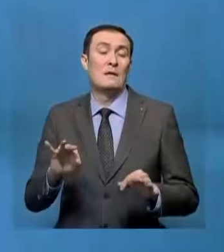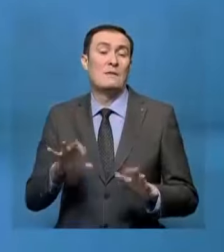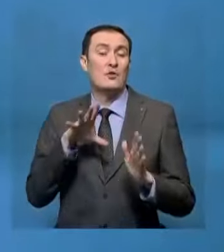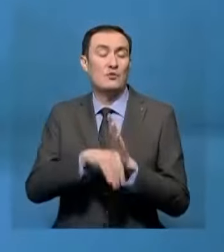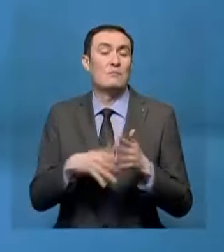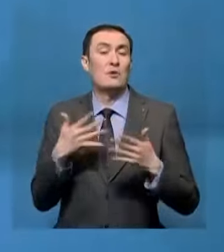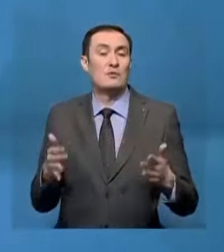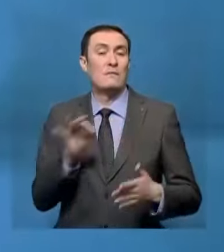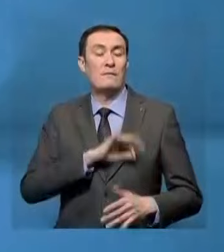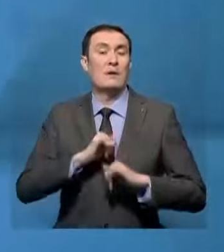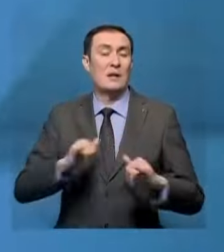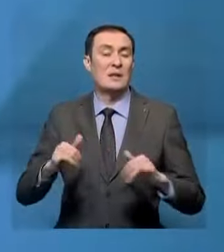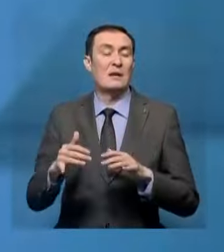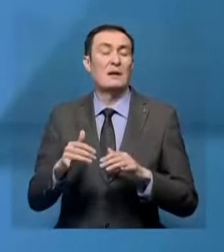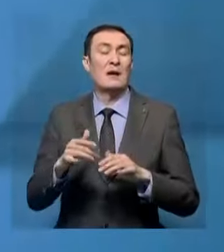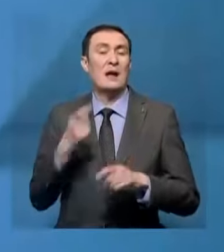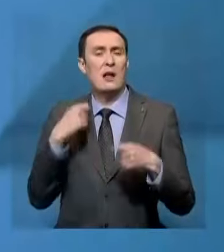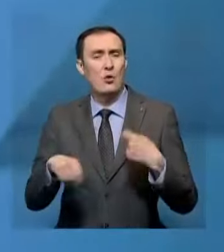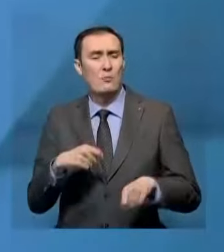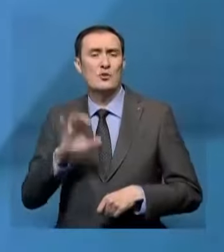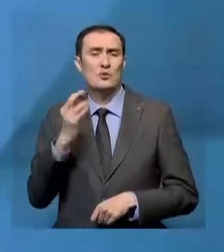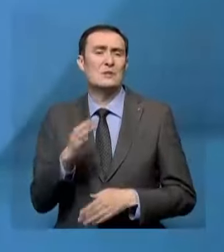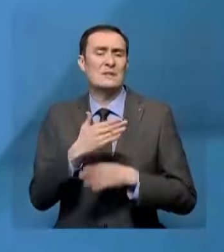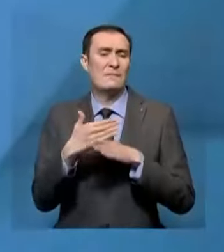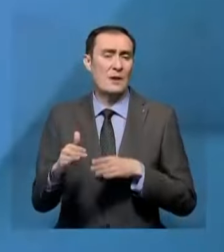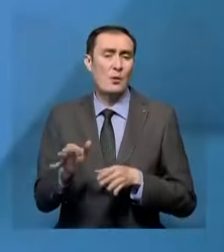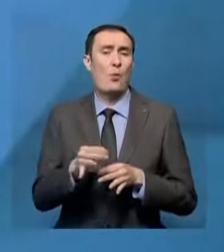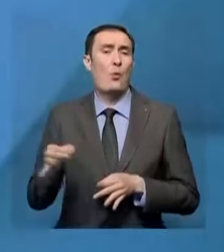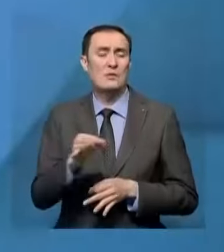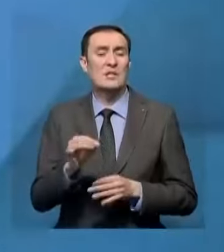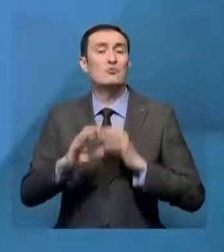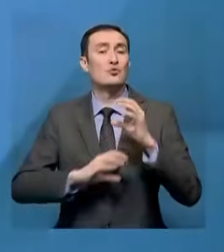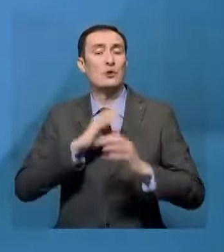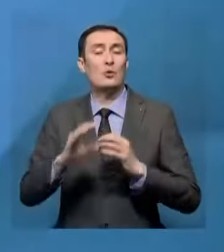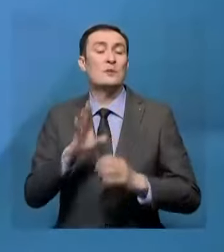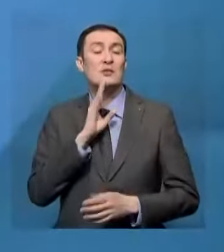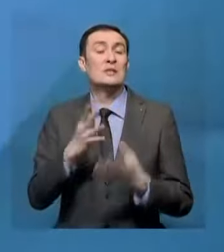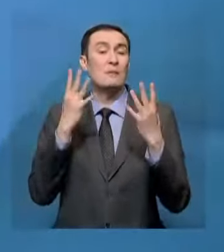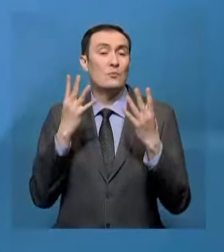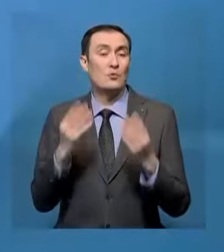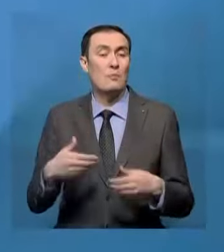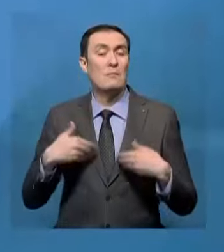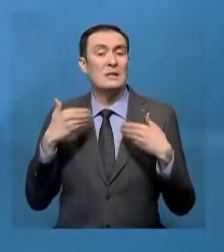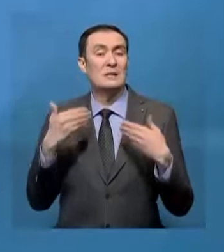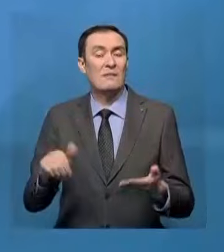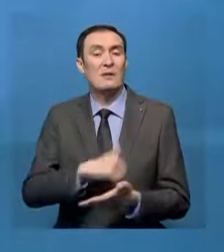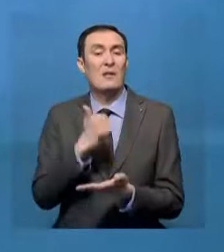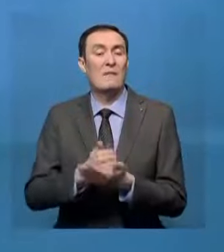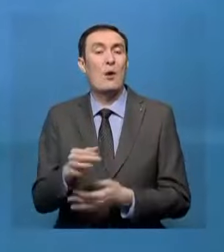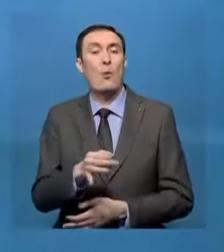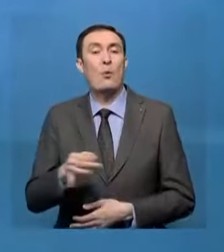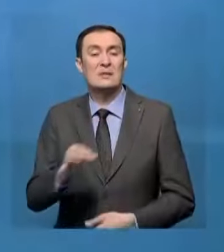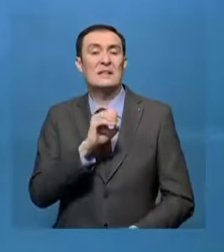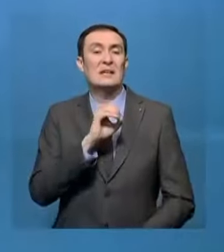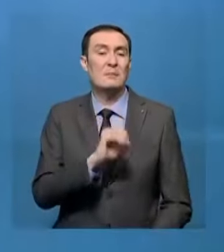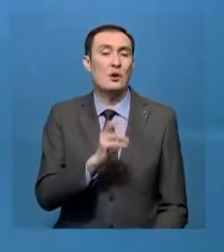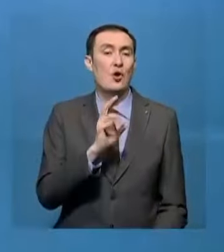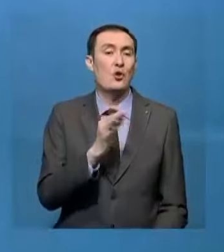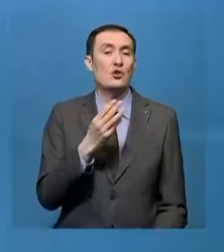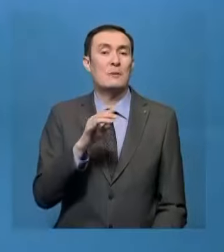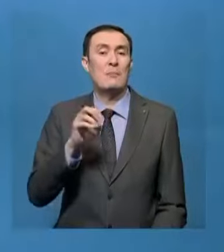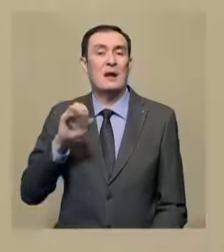внесших большой вклад в развитие экономики и социальной сферы области, с Международным женским днем поздравил глава региона Ермек